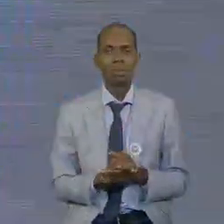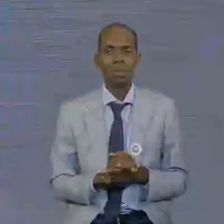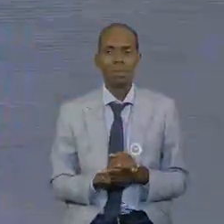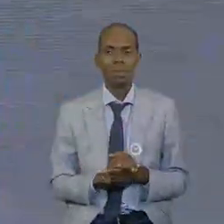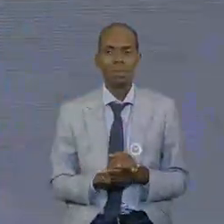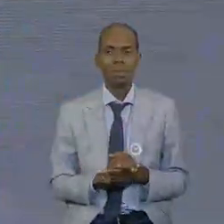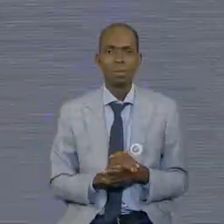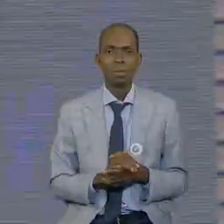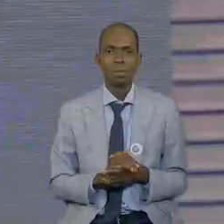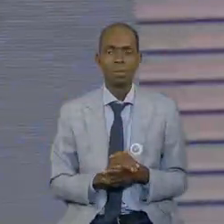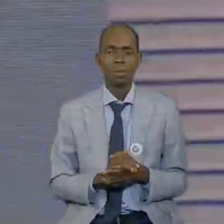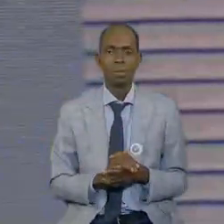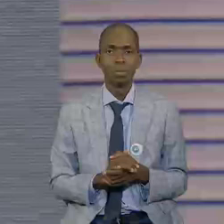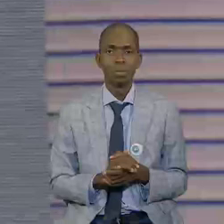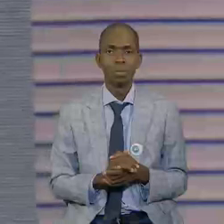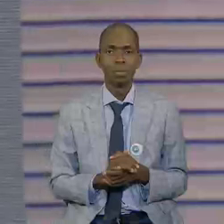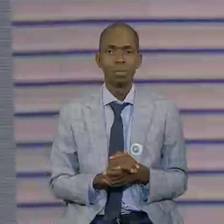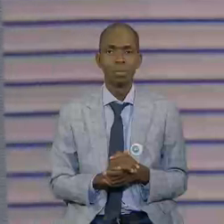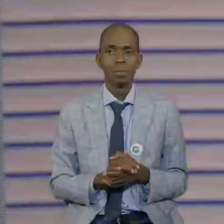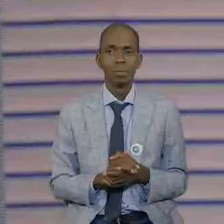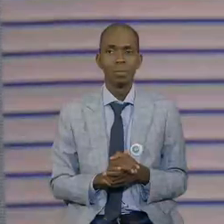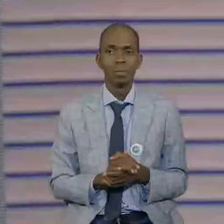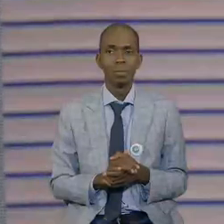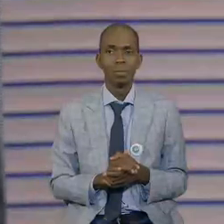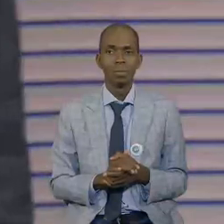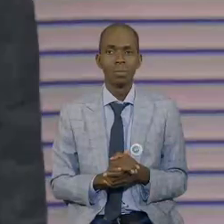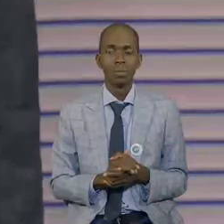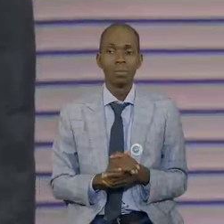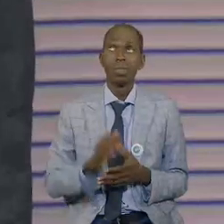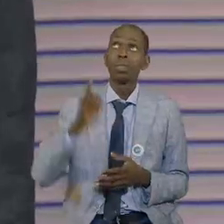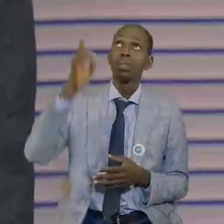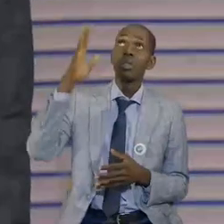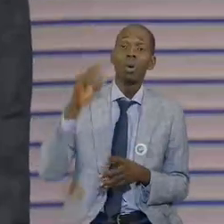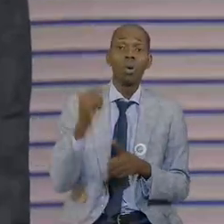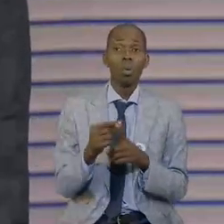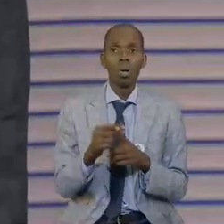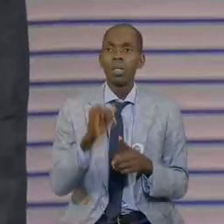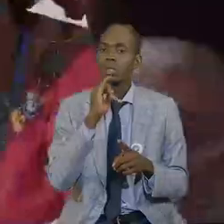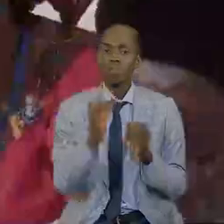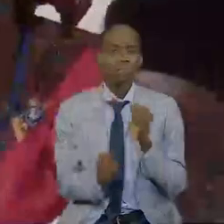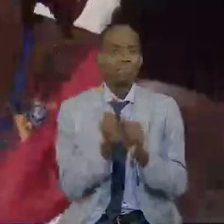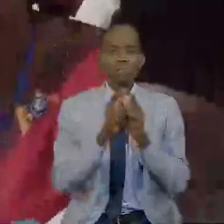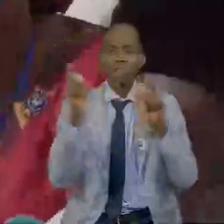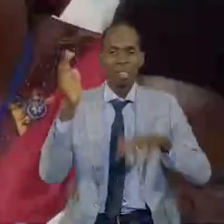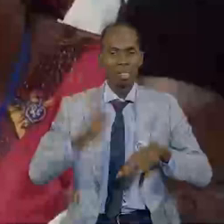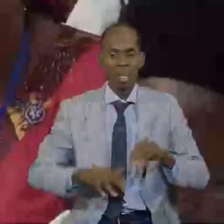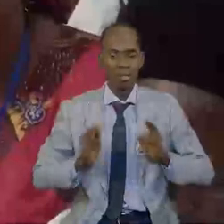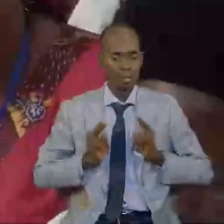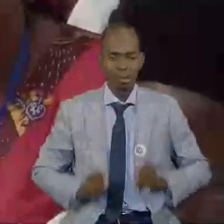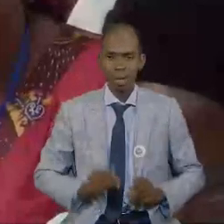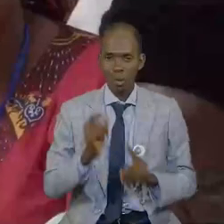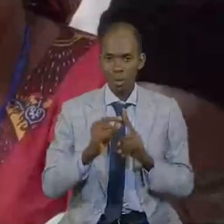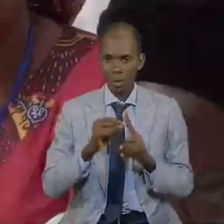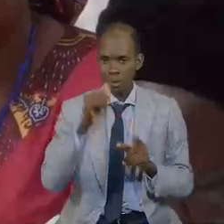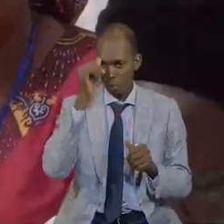que j'essaie d'amener les paroles positives, ça ne marche pas. God's word is greater than man's word. La parole de Dieu est plus grande que la parole